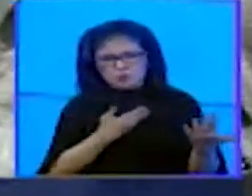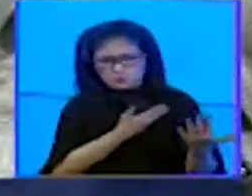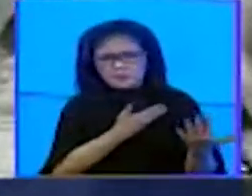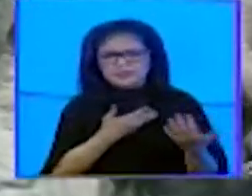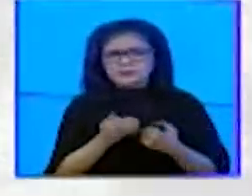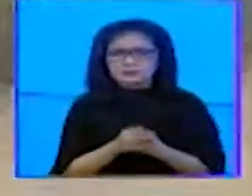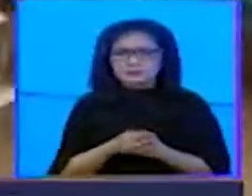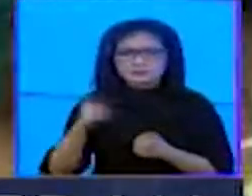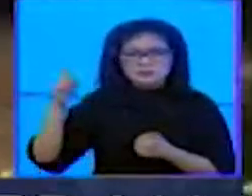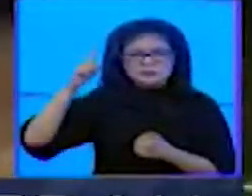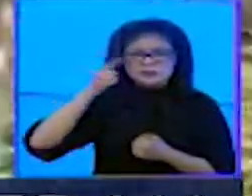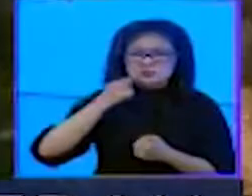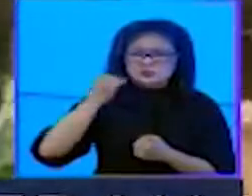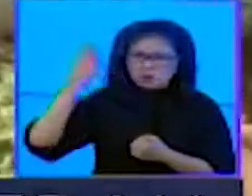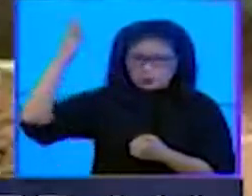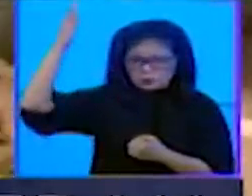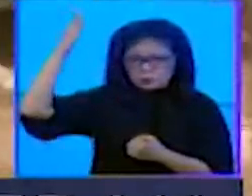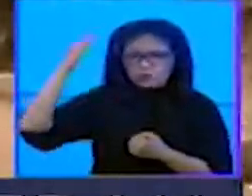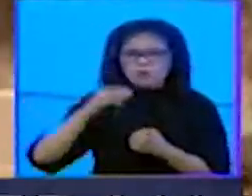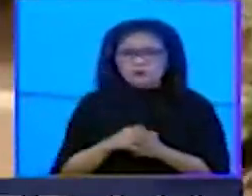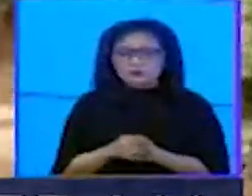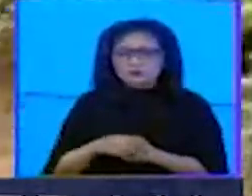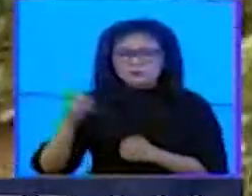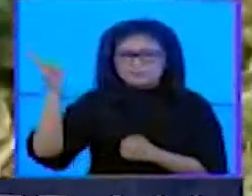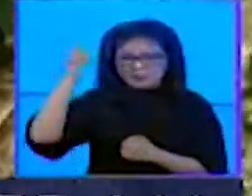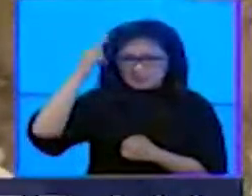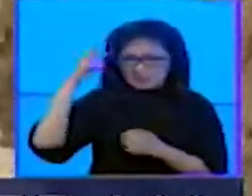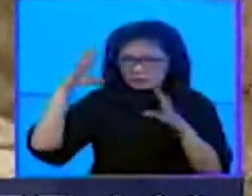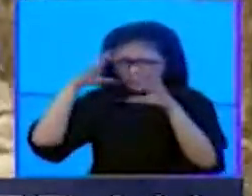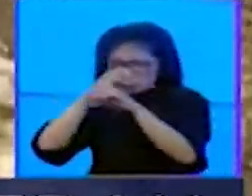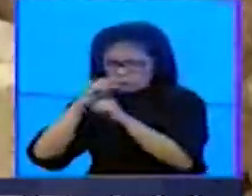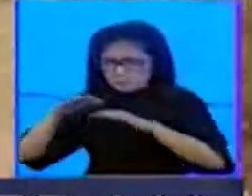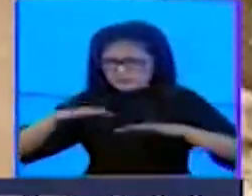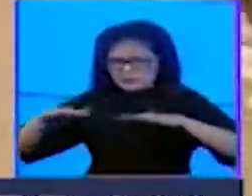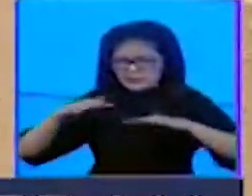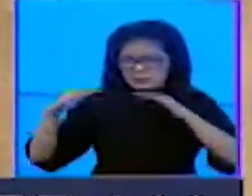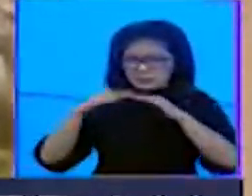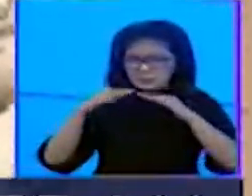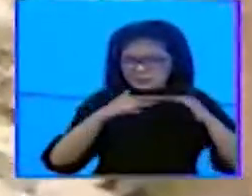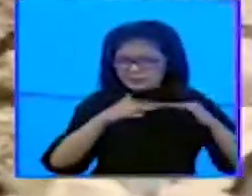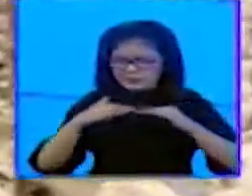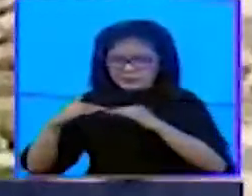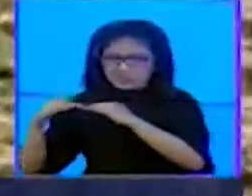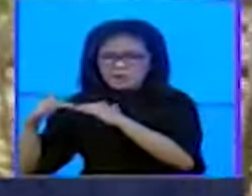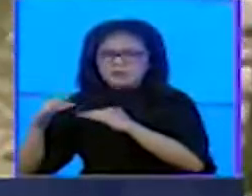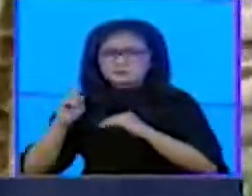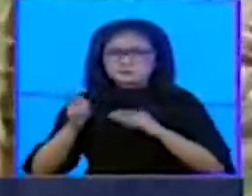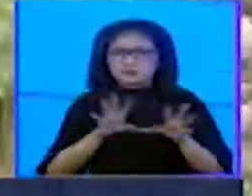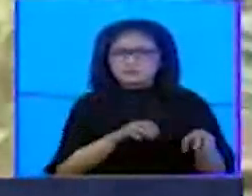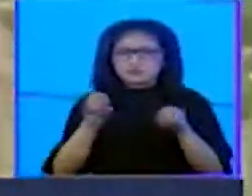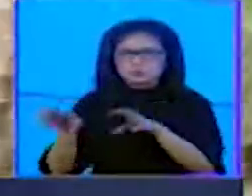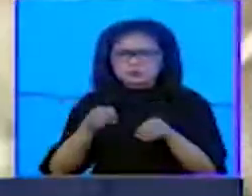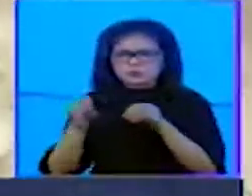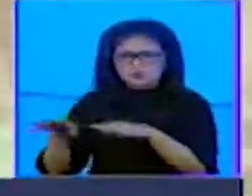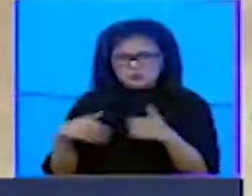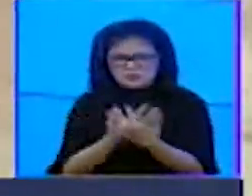Subhanahu wa taala. Pemerintah saat ini tengah fokus menangani bencana tanah bergerak di Tegal Sari serta merelokasi warga yang masih bertahan di lokasi